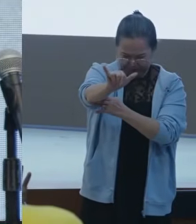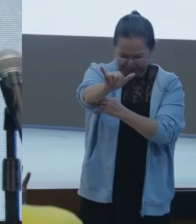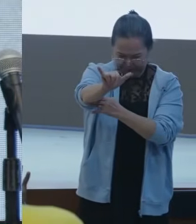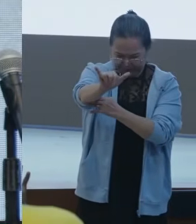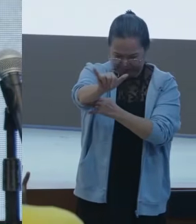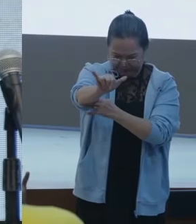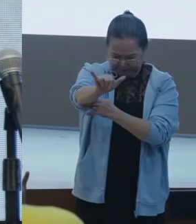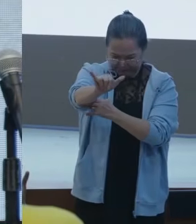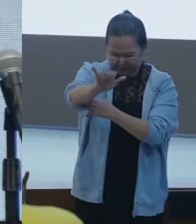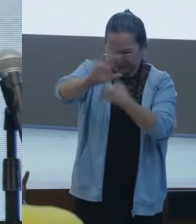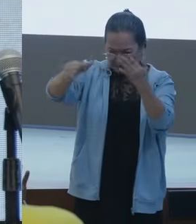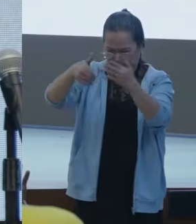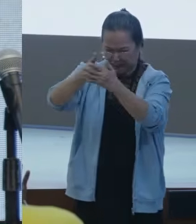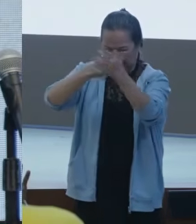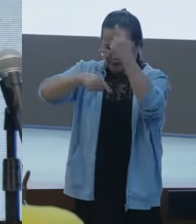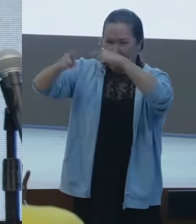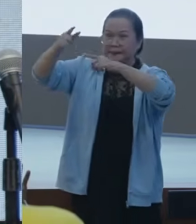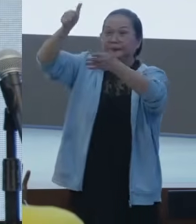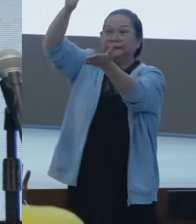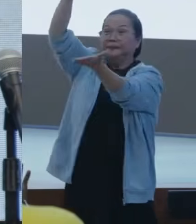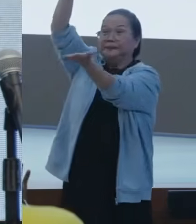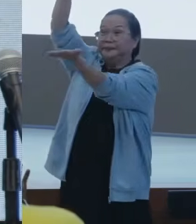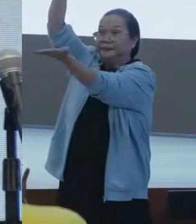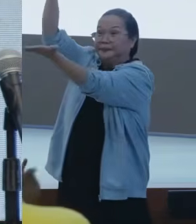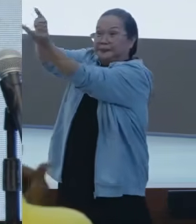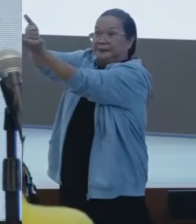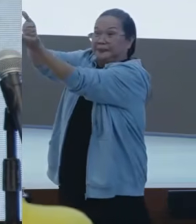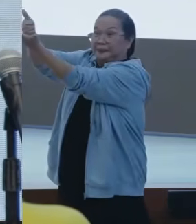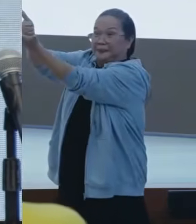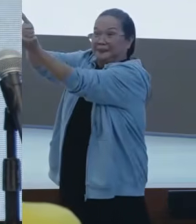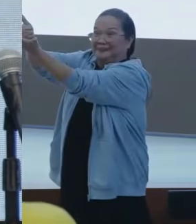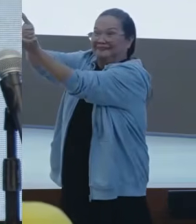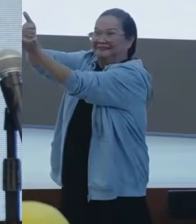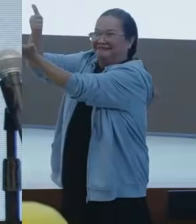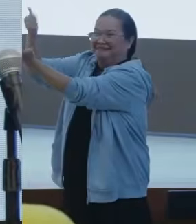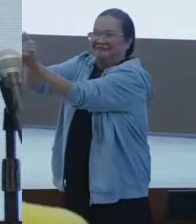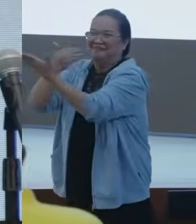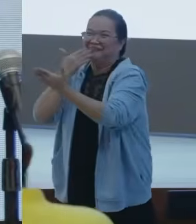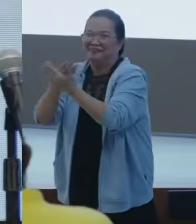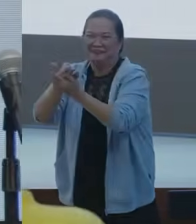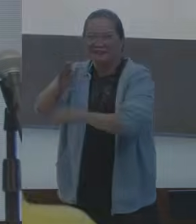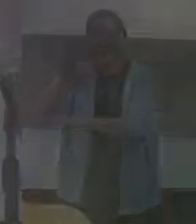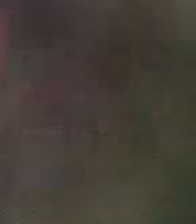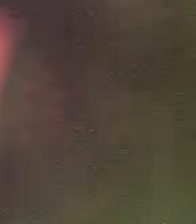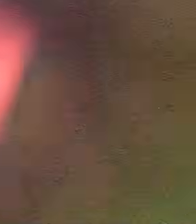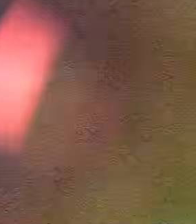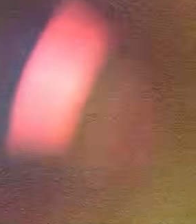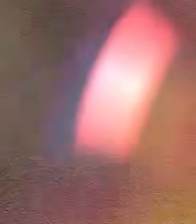At sabi ng lahat ay, Amen. Magandang hapon po.